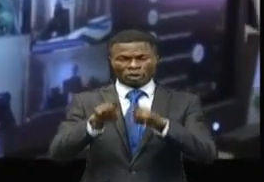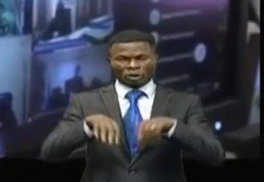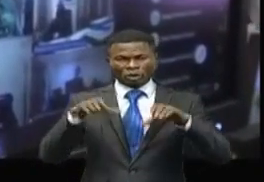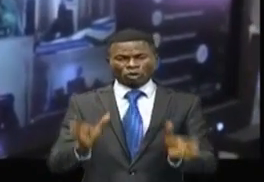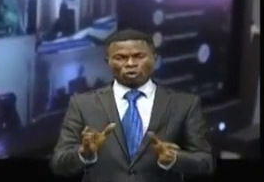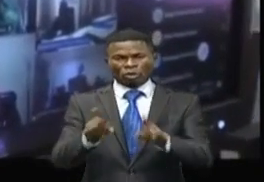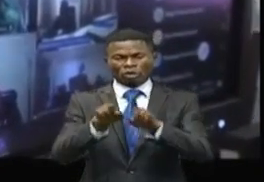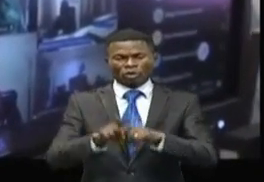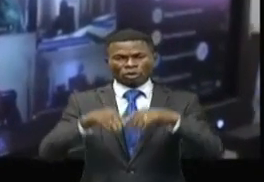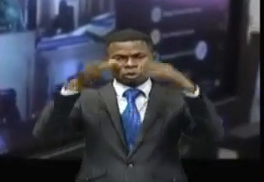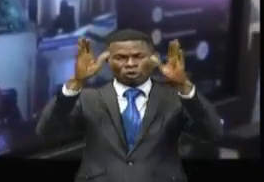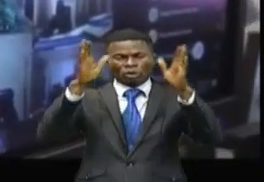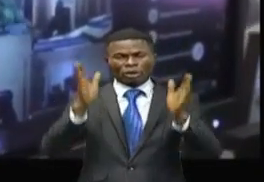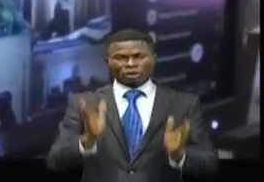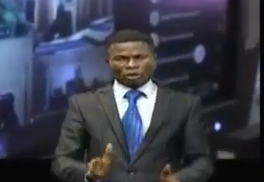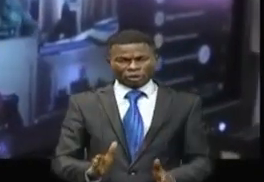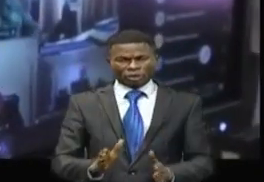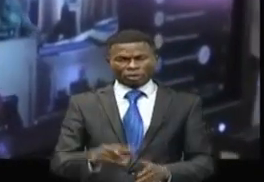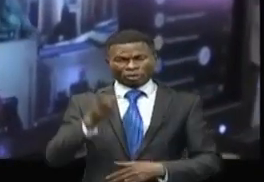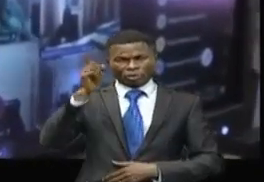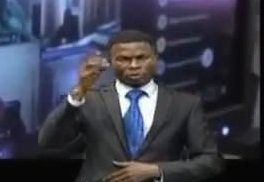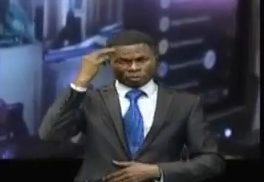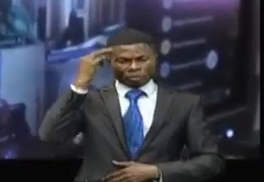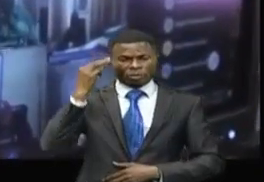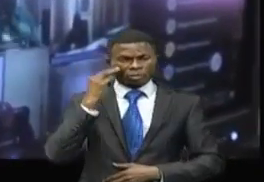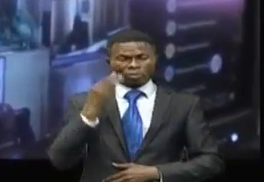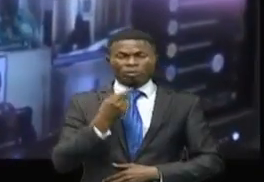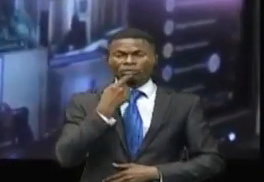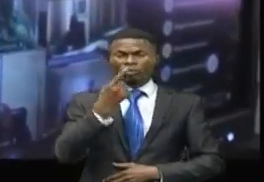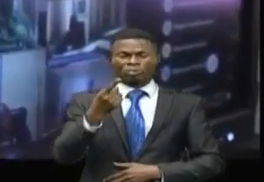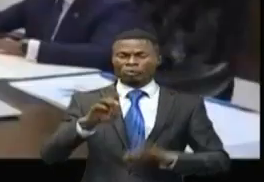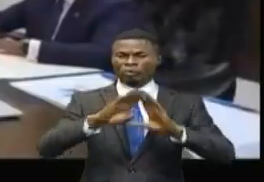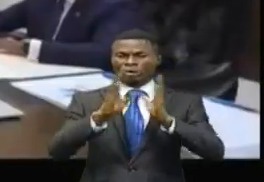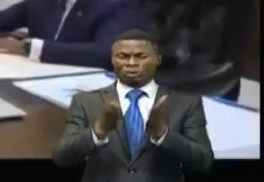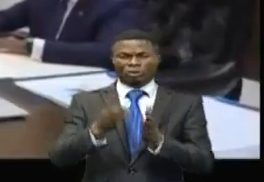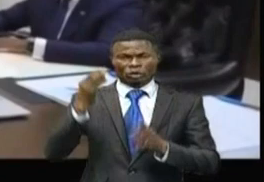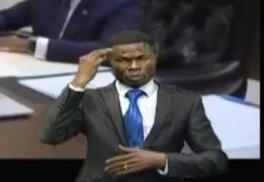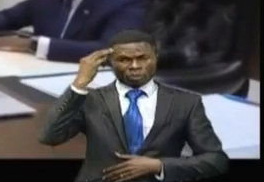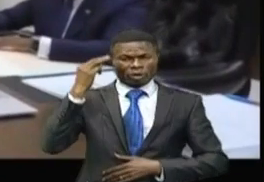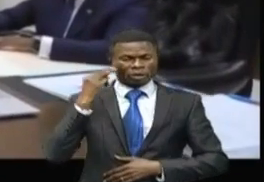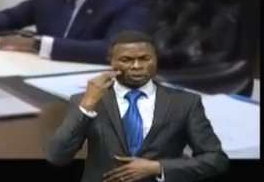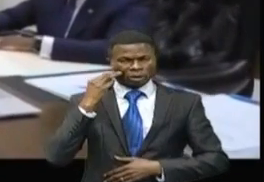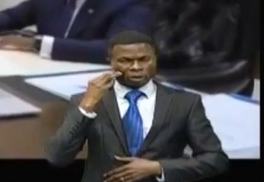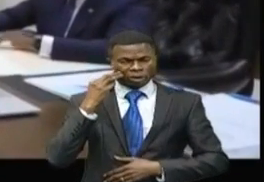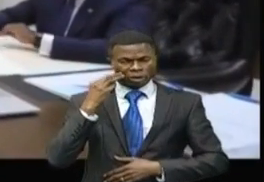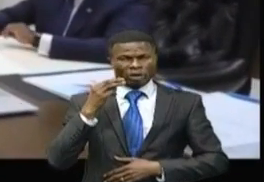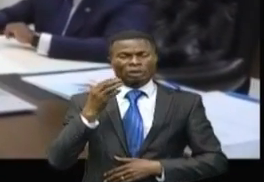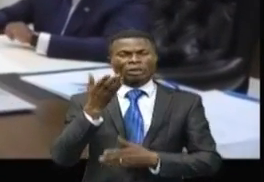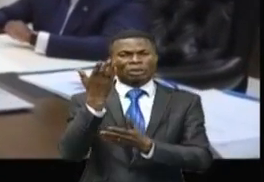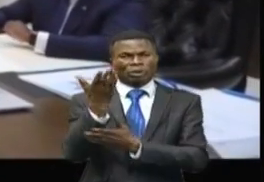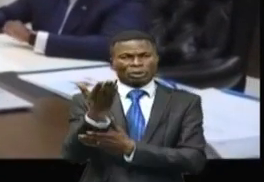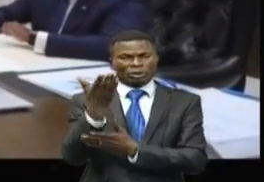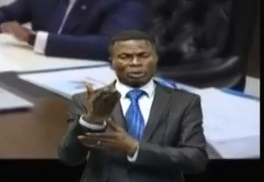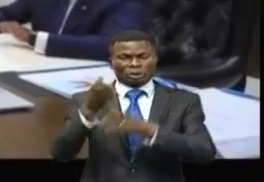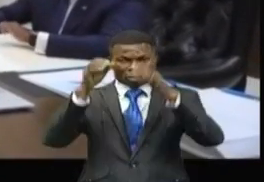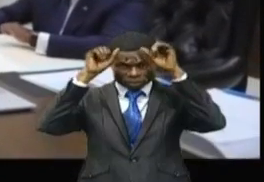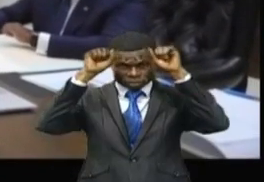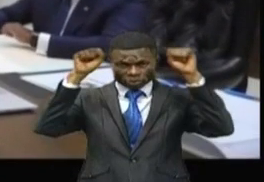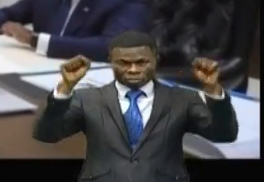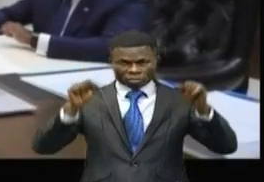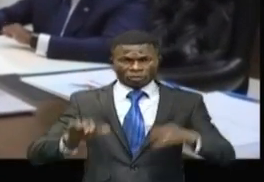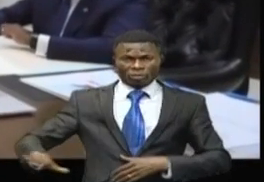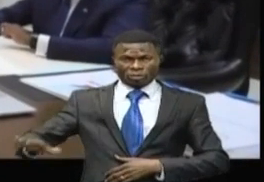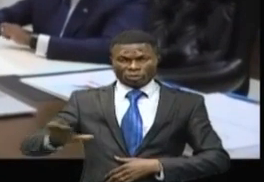en premier lieu le premier ministre a informé le conseil consécutivement à la recommandation du président de la république